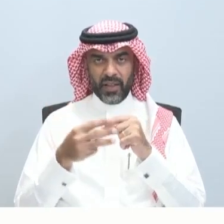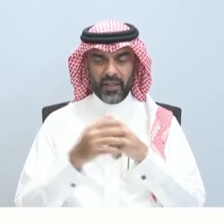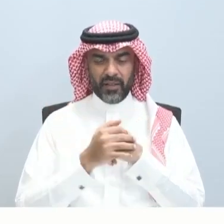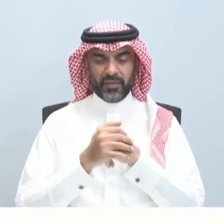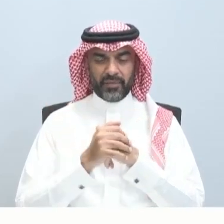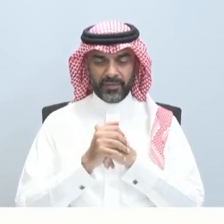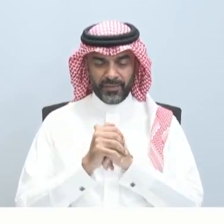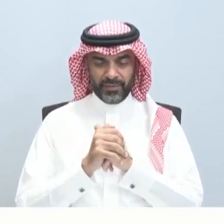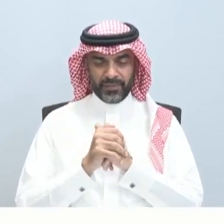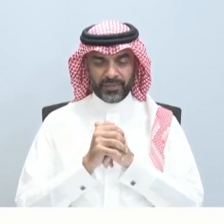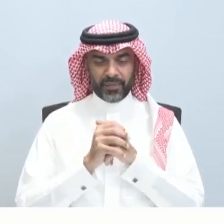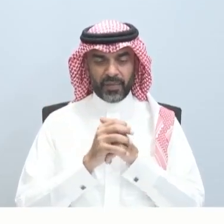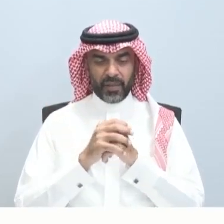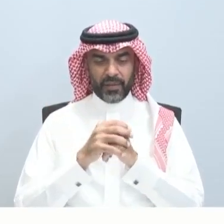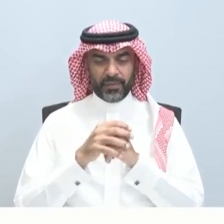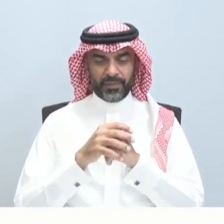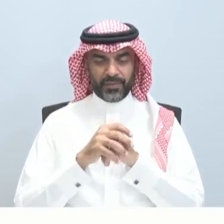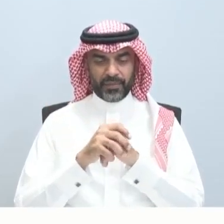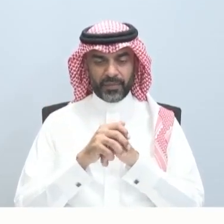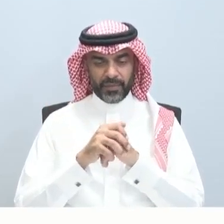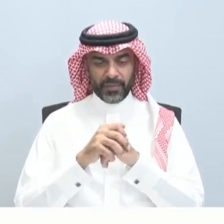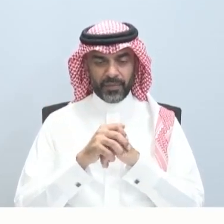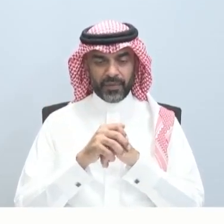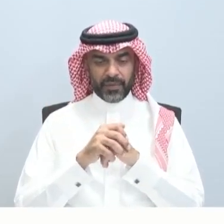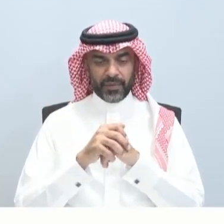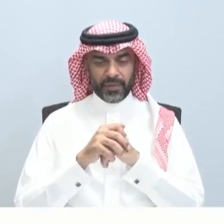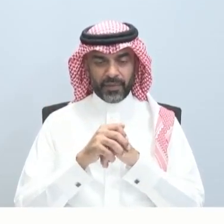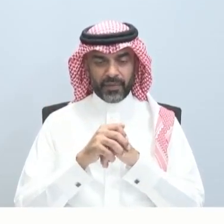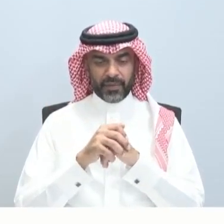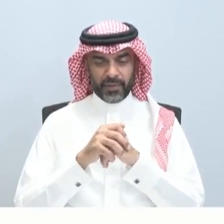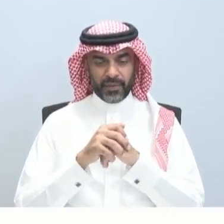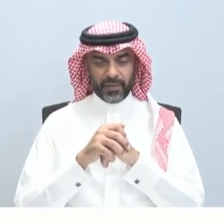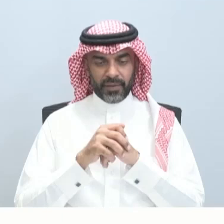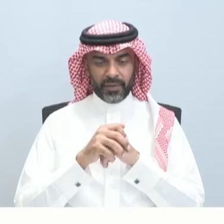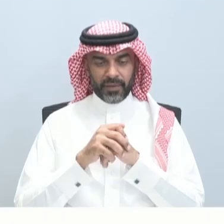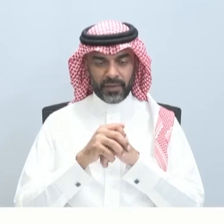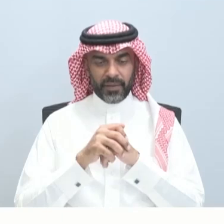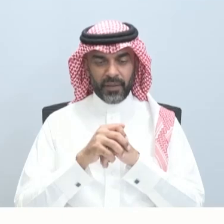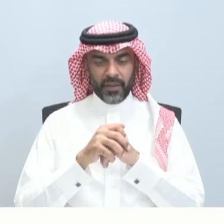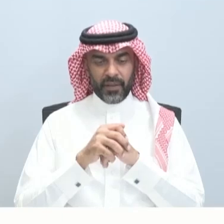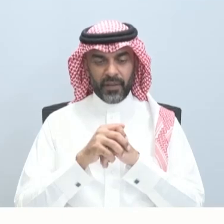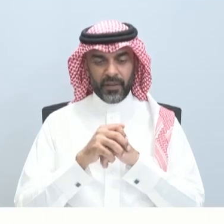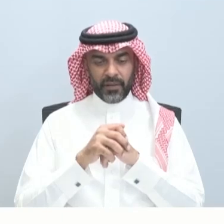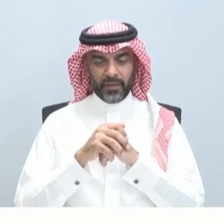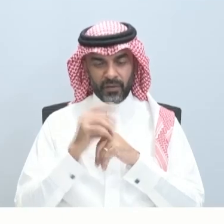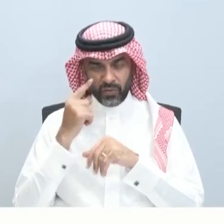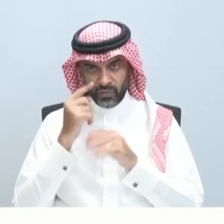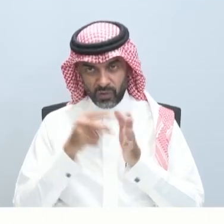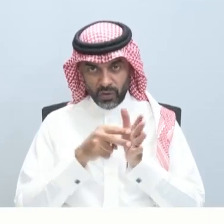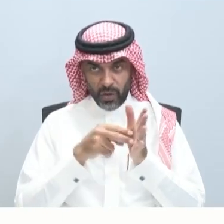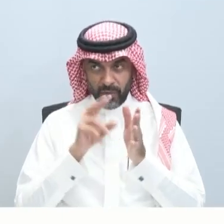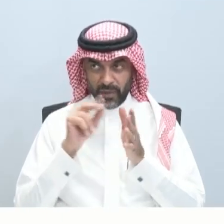جزءا من مئه وهو العدد المطروح اذا كان الناتج مطابق للعدد المطروح منه فاجابتنا صحيحه